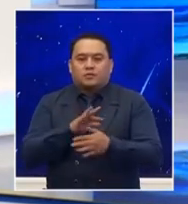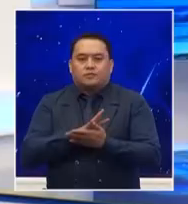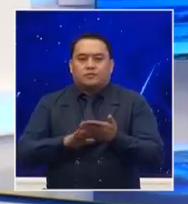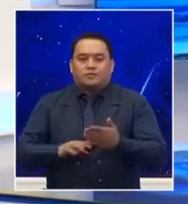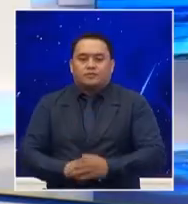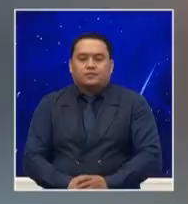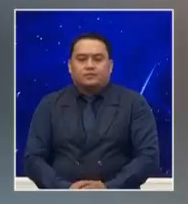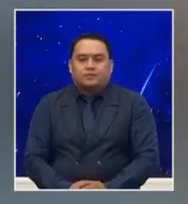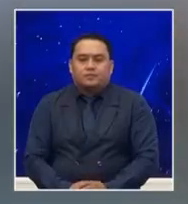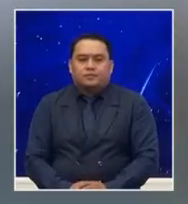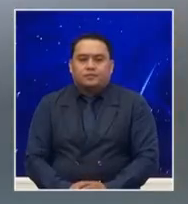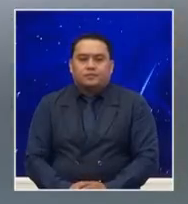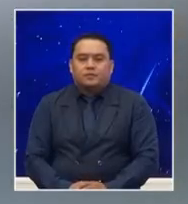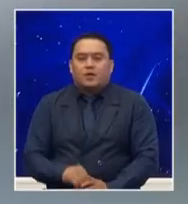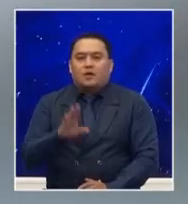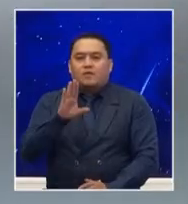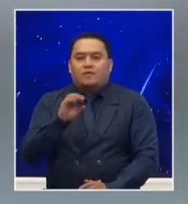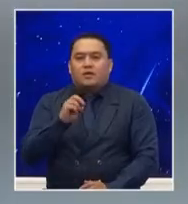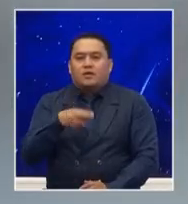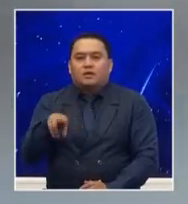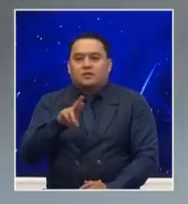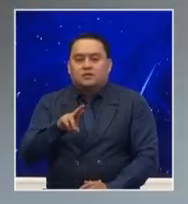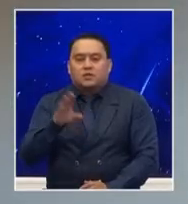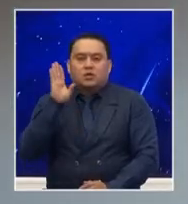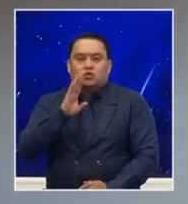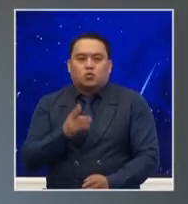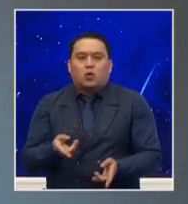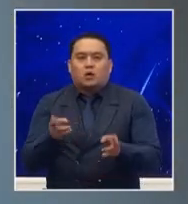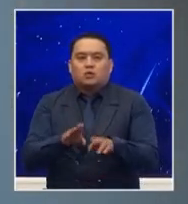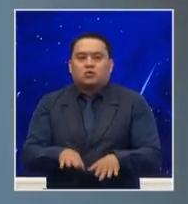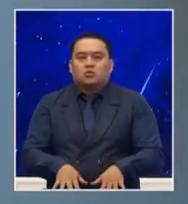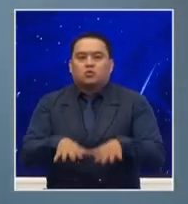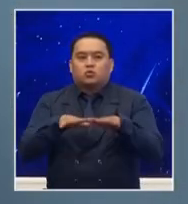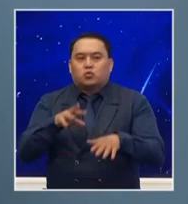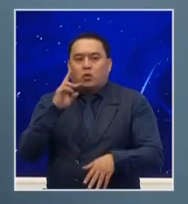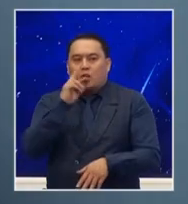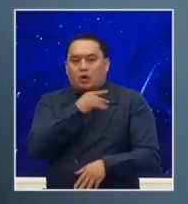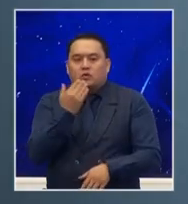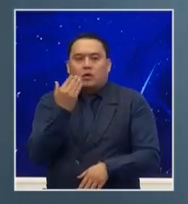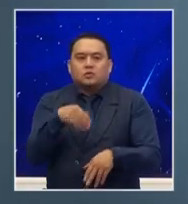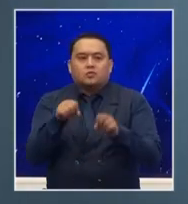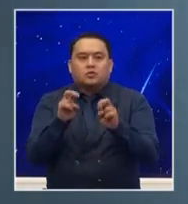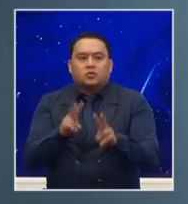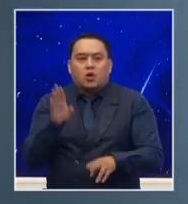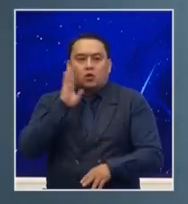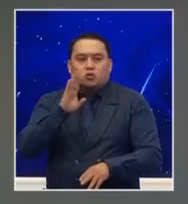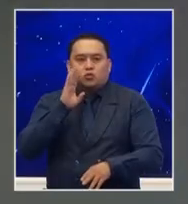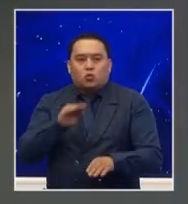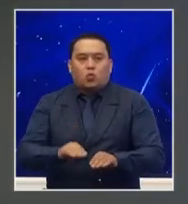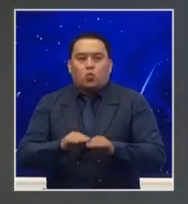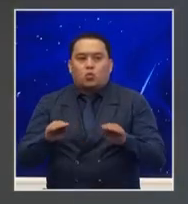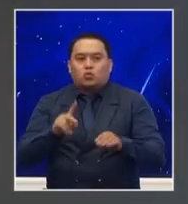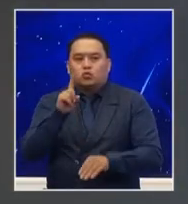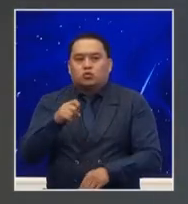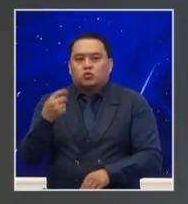топтамада. Венеция тағы да су астында қалды. Тұрғындар бәрі синоптиктердің қателігінен деп отыр. Мамандар аймақта су деңгейі әрі кетсе